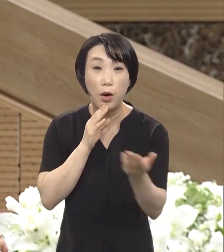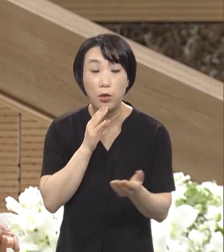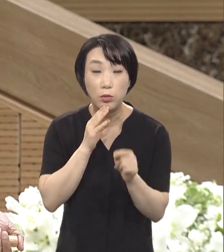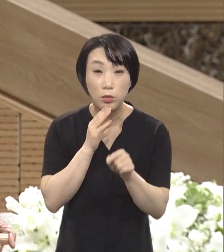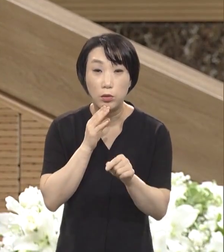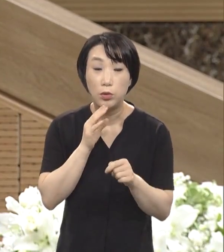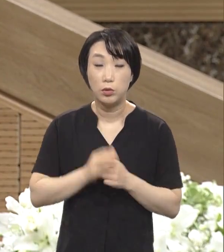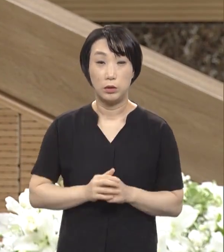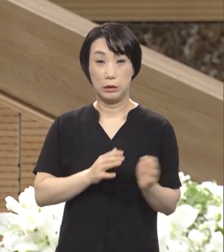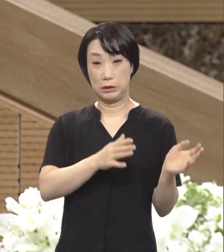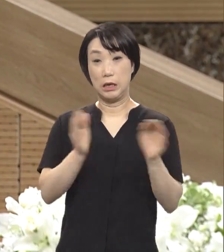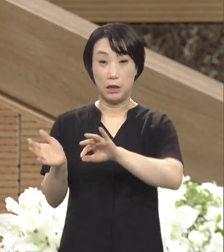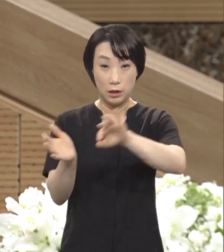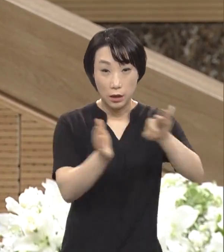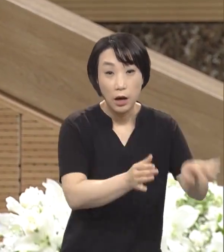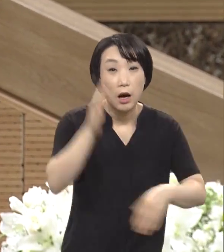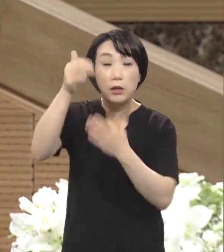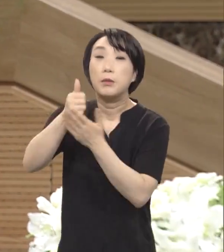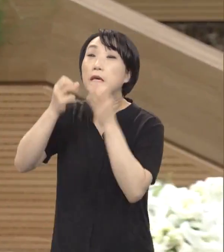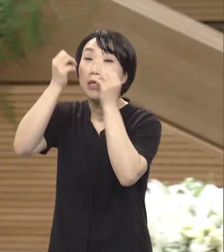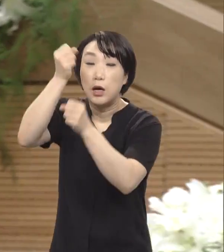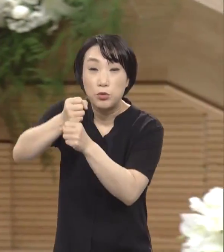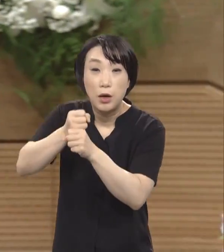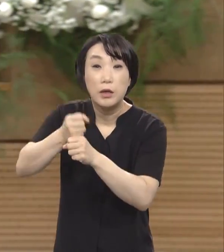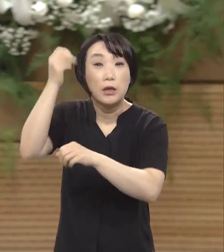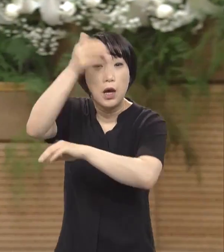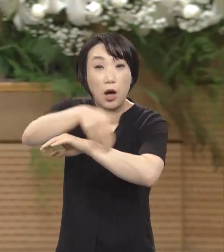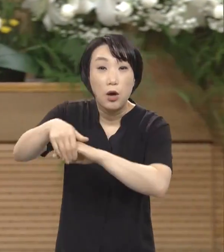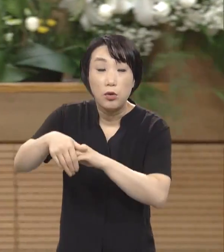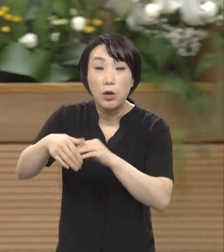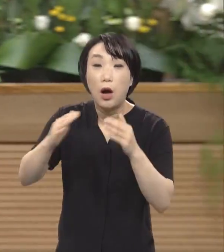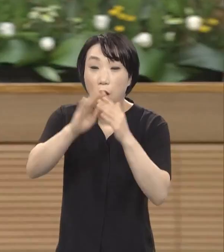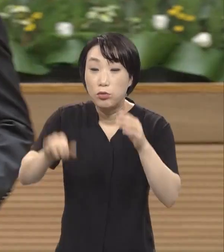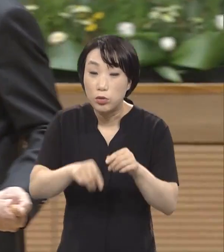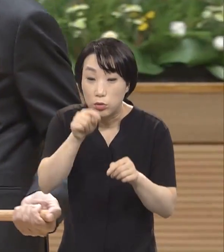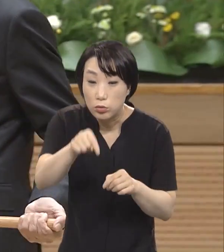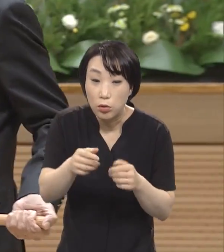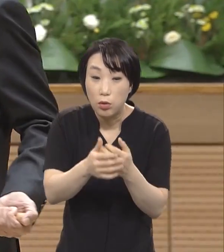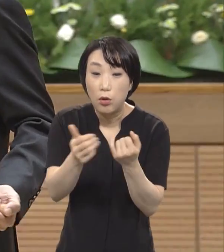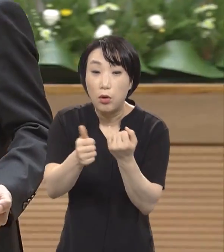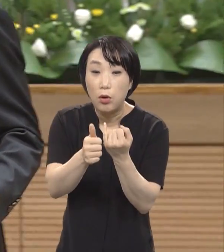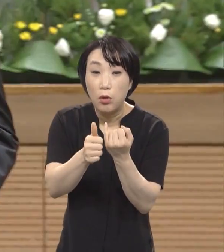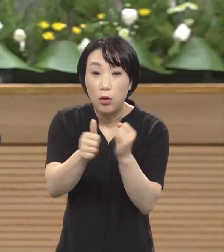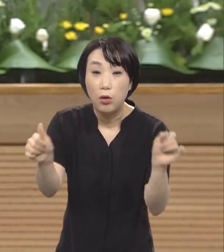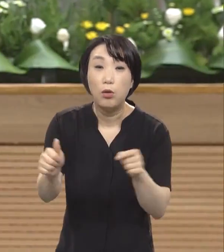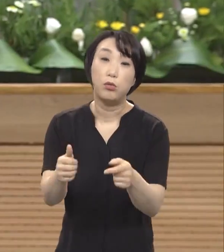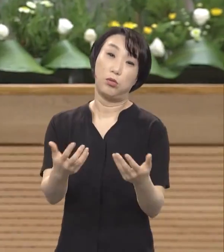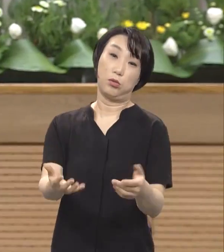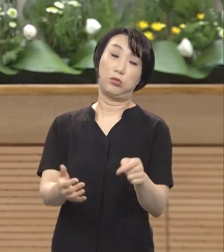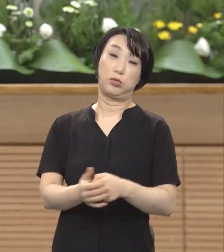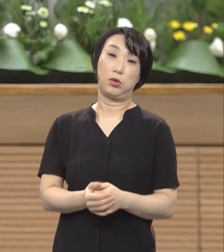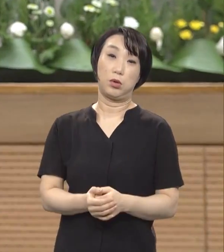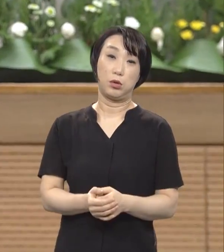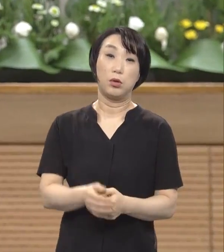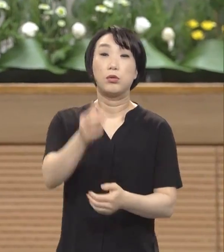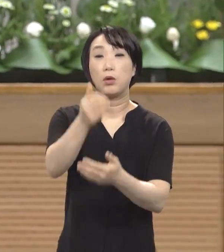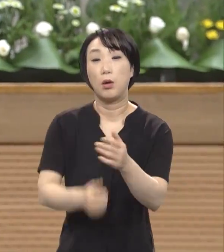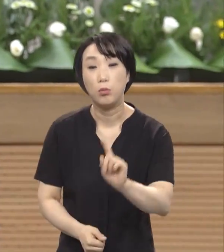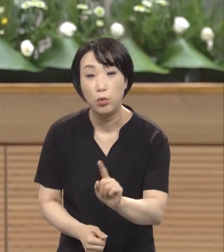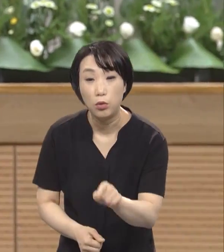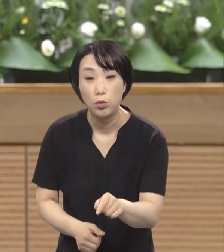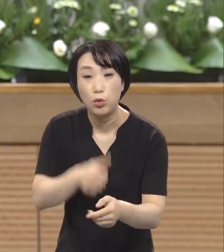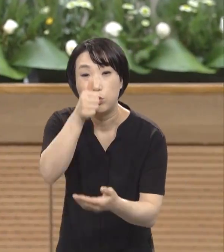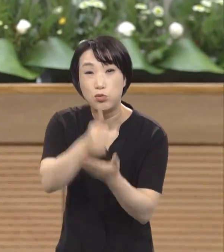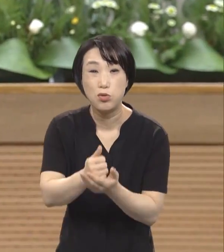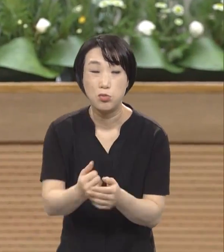창조하신 섭리론적 가정에서 이미 파괴될 때 그 가정은 남는 건 죄밖에 더 있냐?